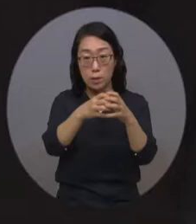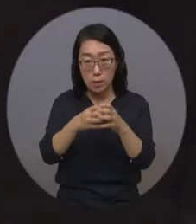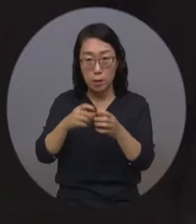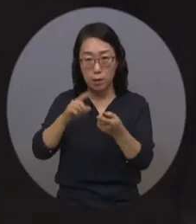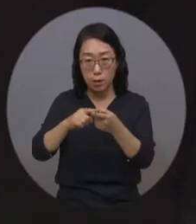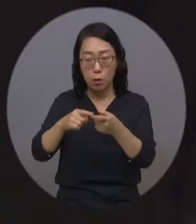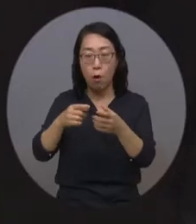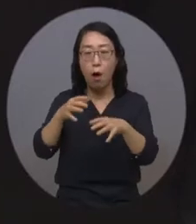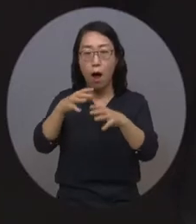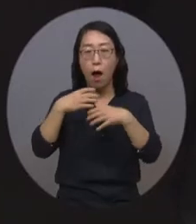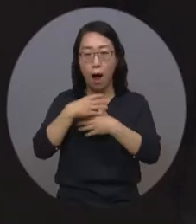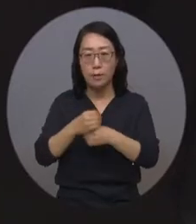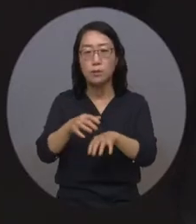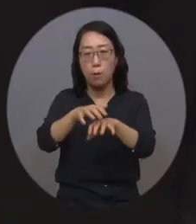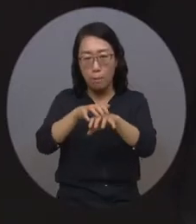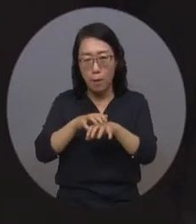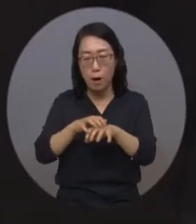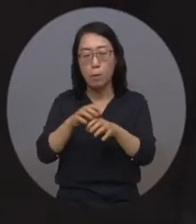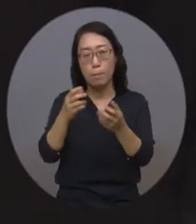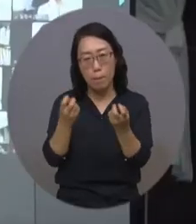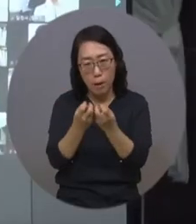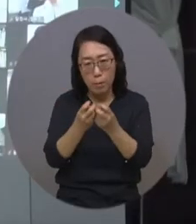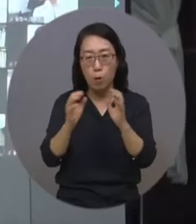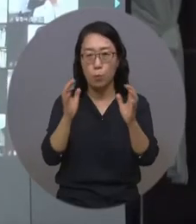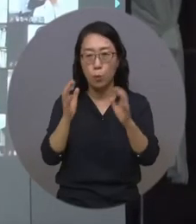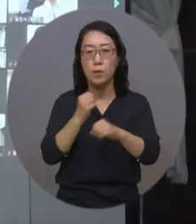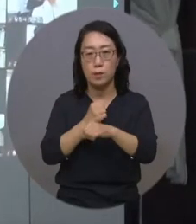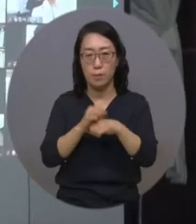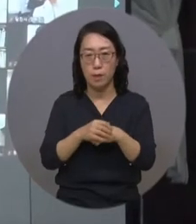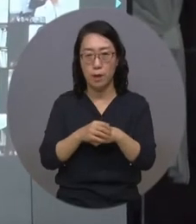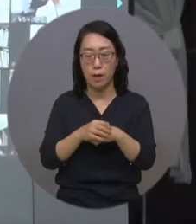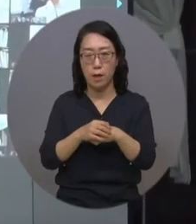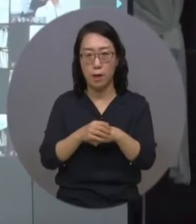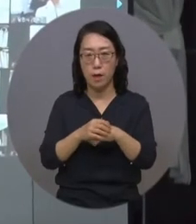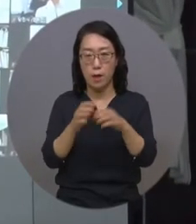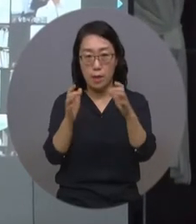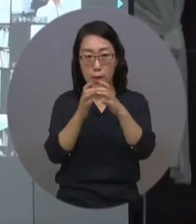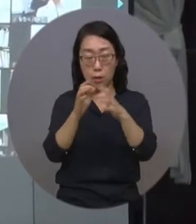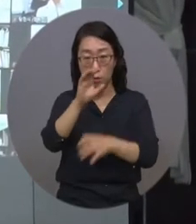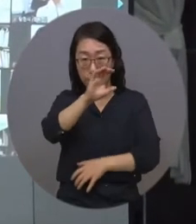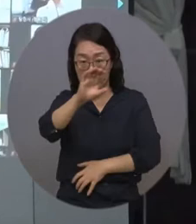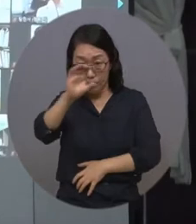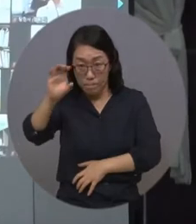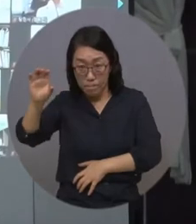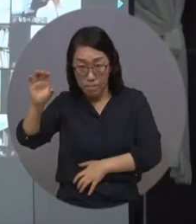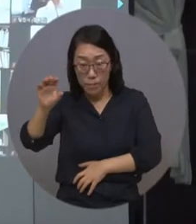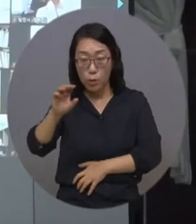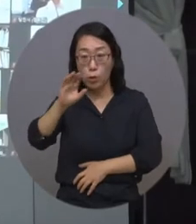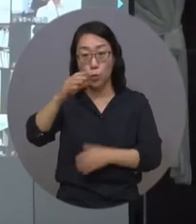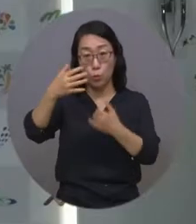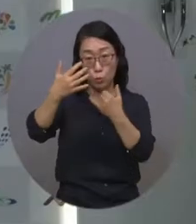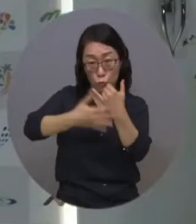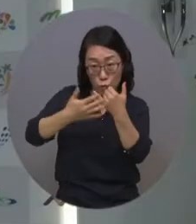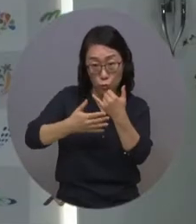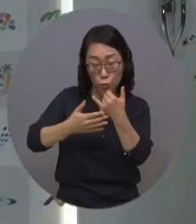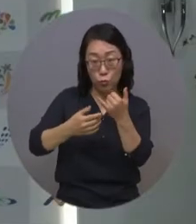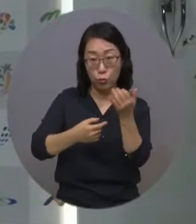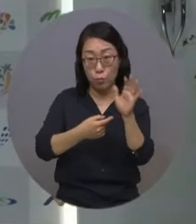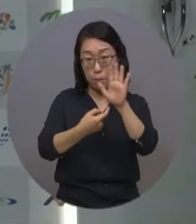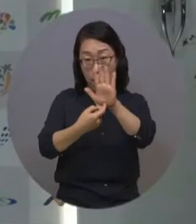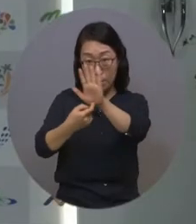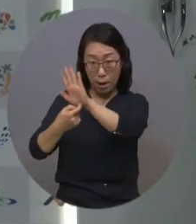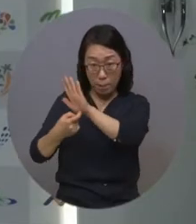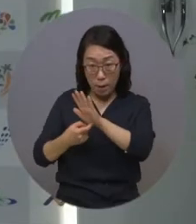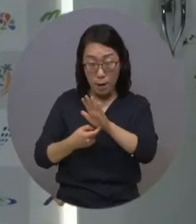지역사회안전망 구축에 대해 논의하는 자리를 가졌습니다. 화상 채팅 프로그램을 통한 참여와 실시간 유튜브 중계를 하는 등 온라인과